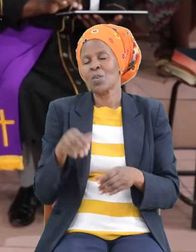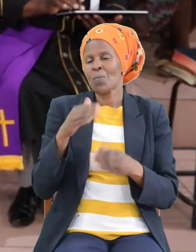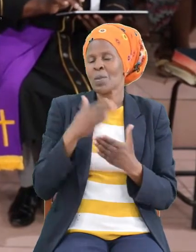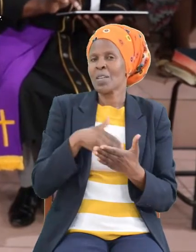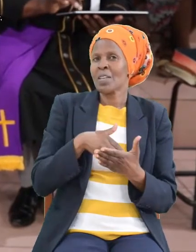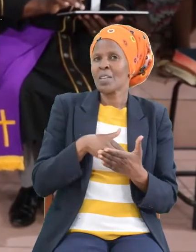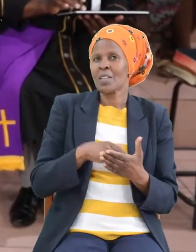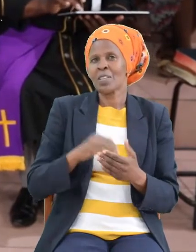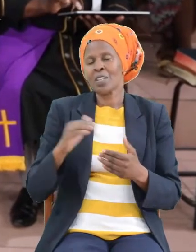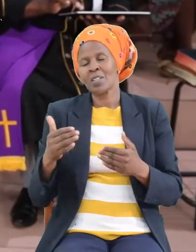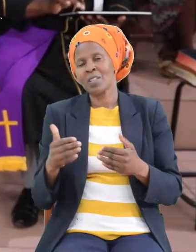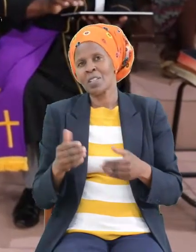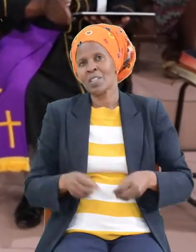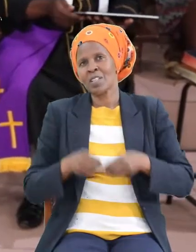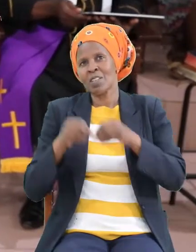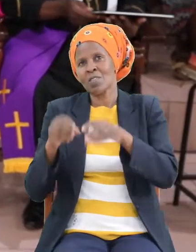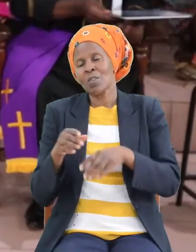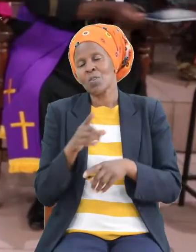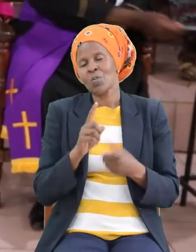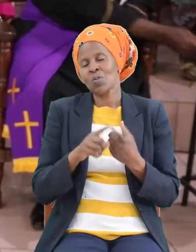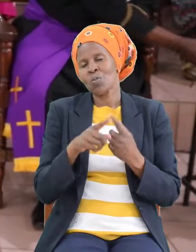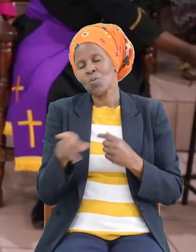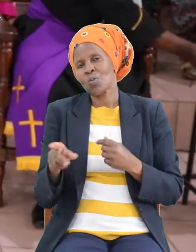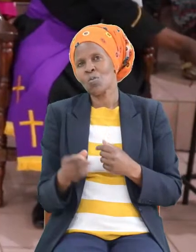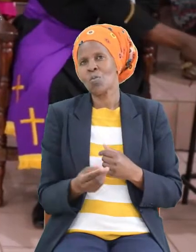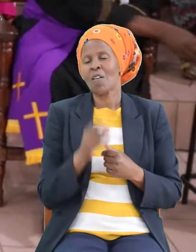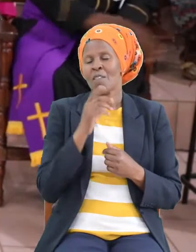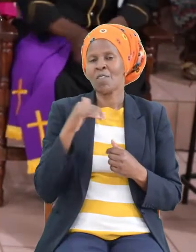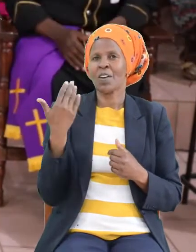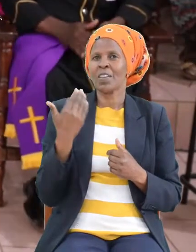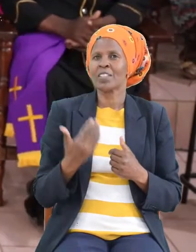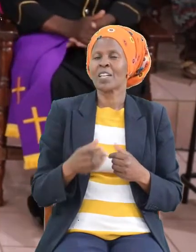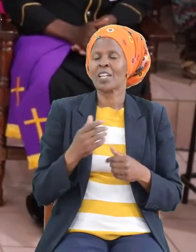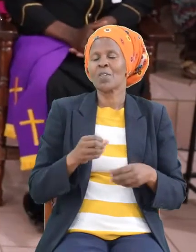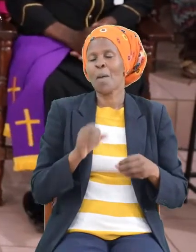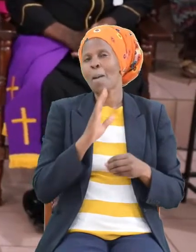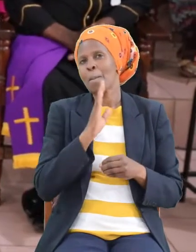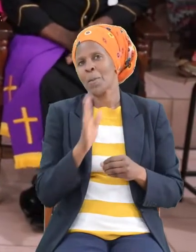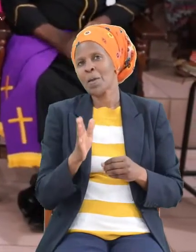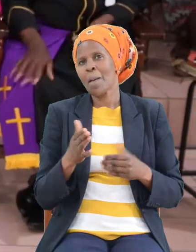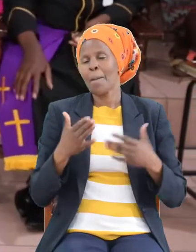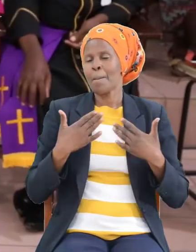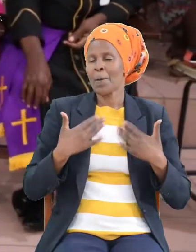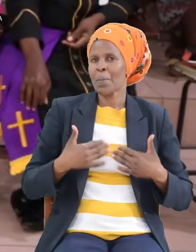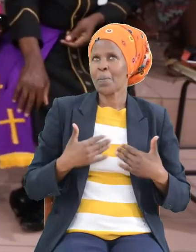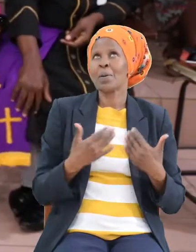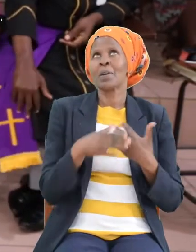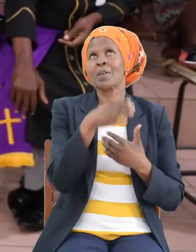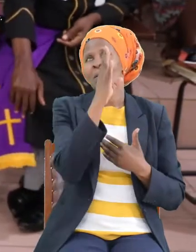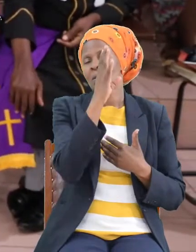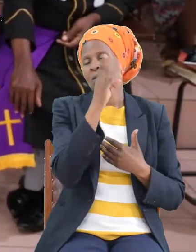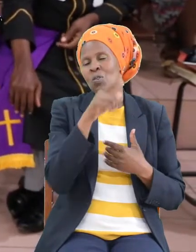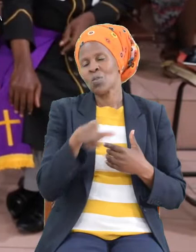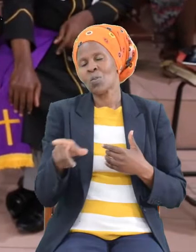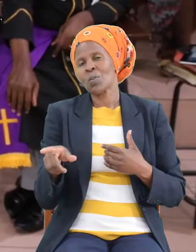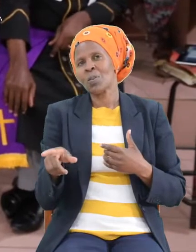nchi ile niliyowapa baba zenu, nanyi mtakuwa watu wangu, nami nitakuwa Mungu wenu.